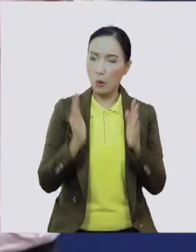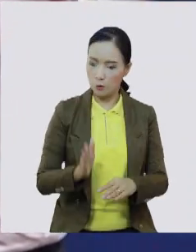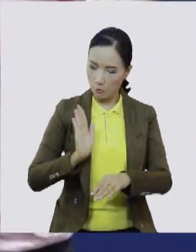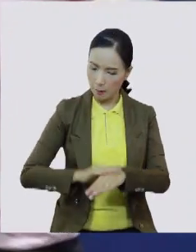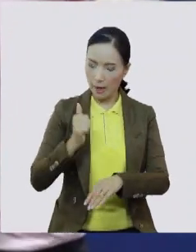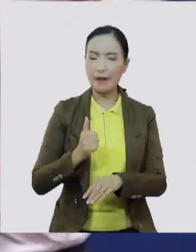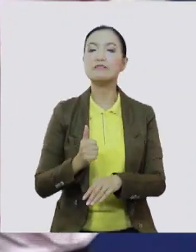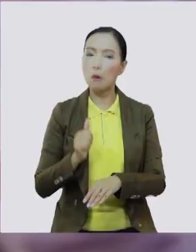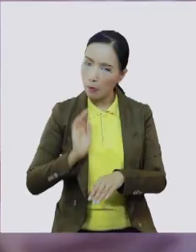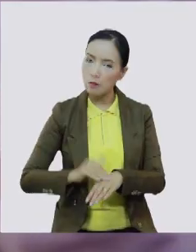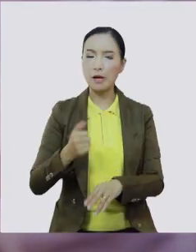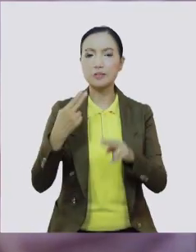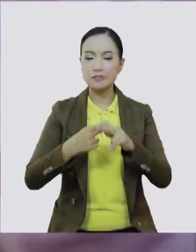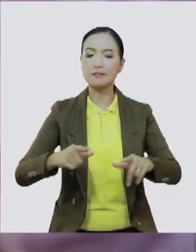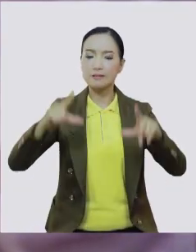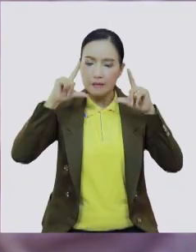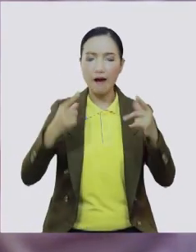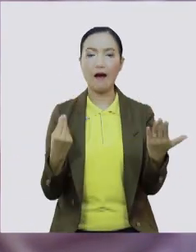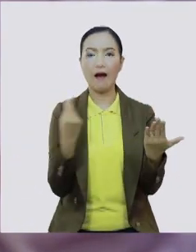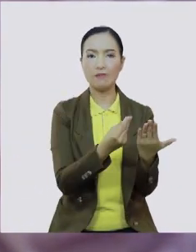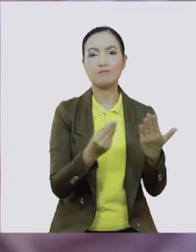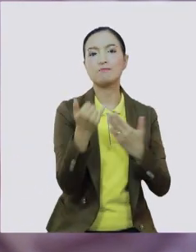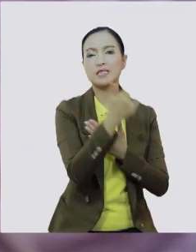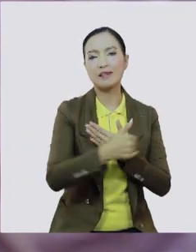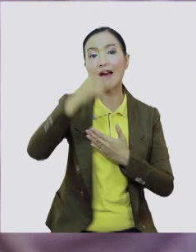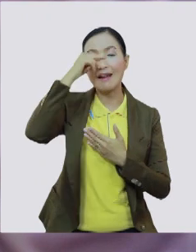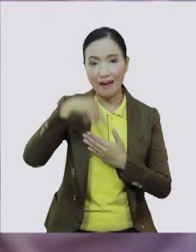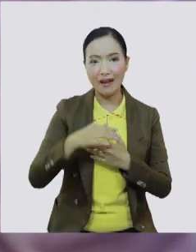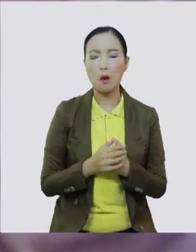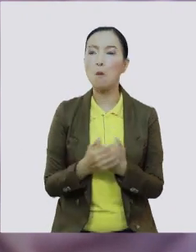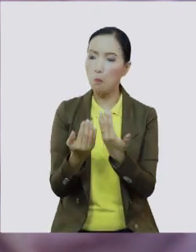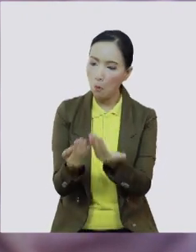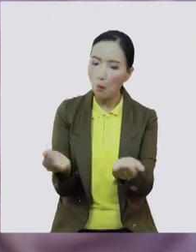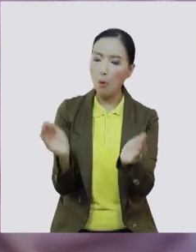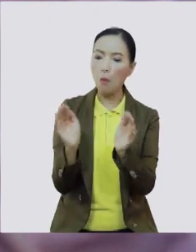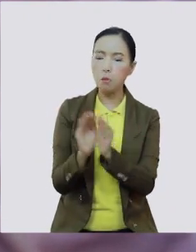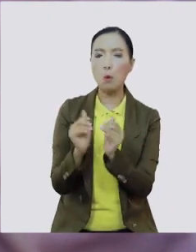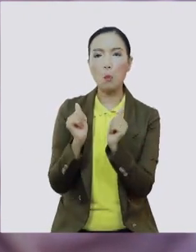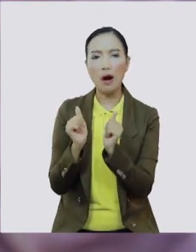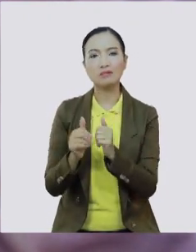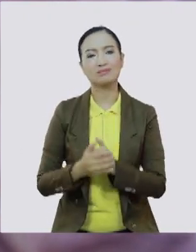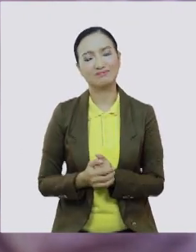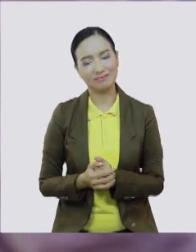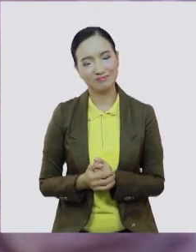ำชื่อเสียงให้กับประเทศไทยแล้วก็คือส่วนนึงก็เป็นภายในส่วนของครอบครัวด้วยแล้วก็ตัวเรา